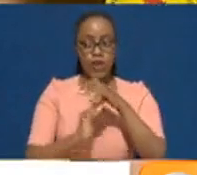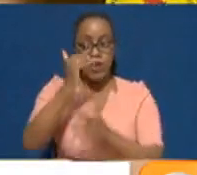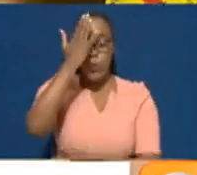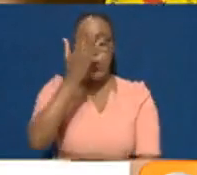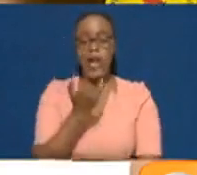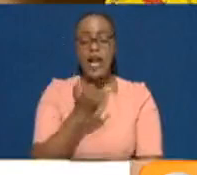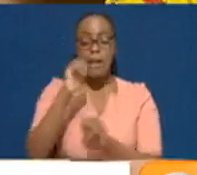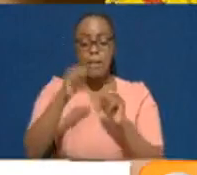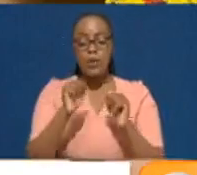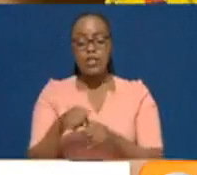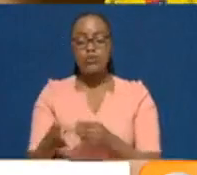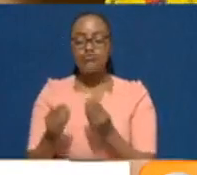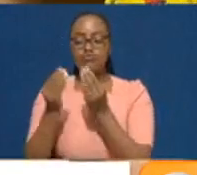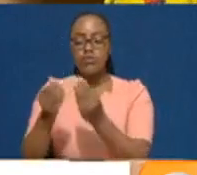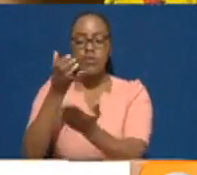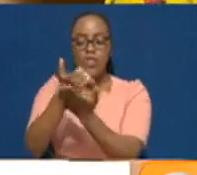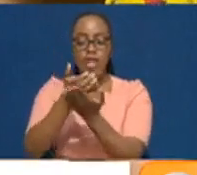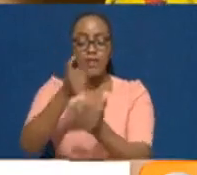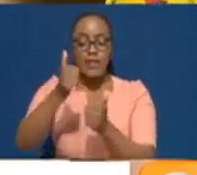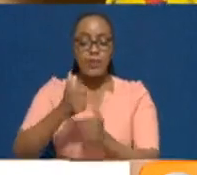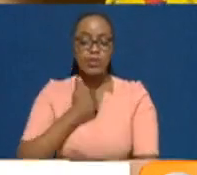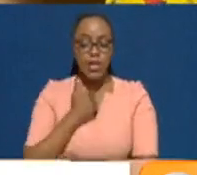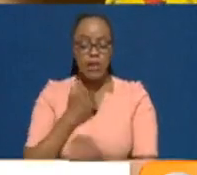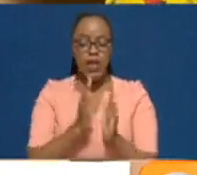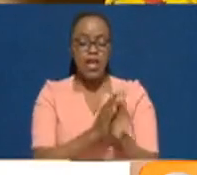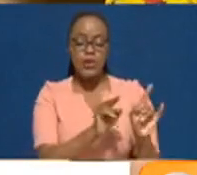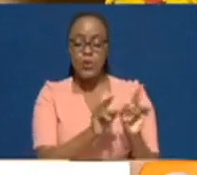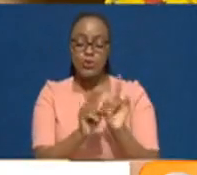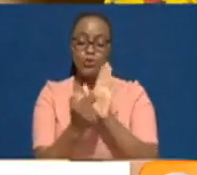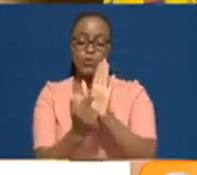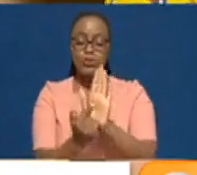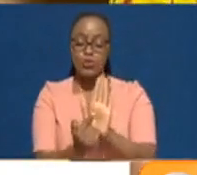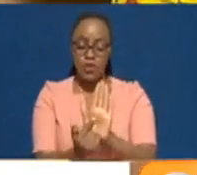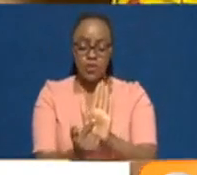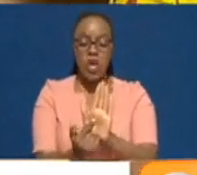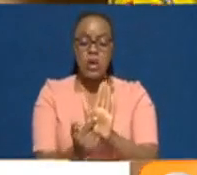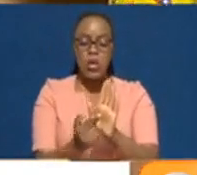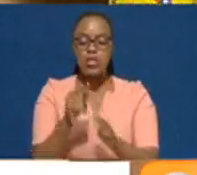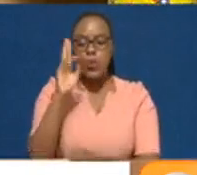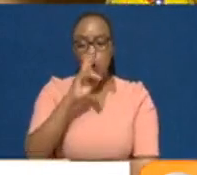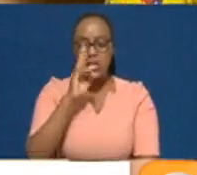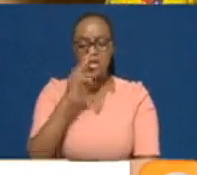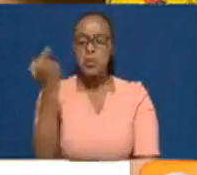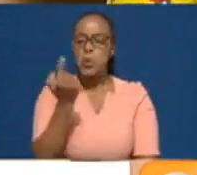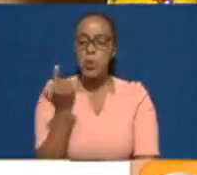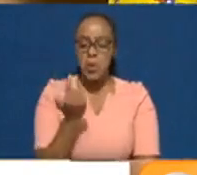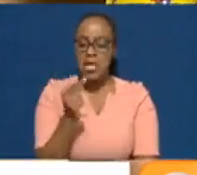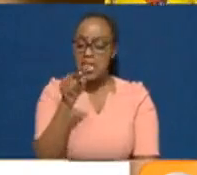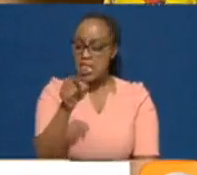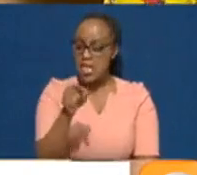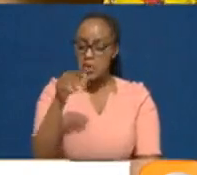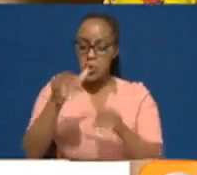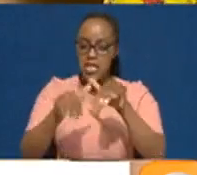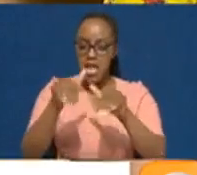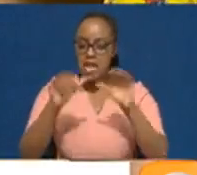ili tupeleke ushahidi ambao tuko nazo ya kuonyesha kwamba ilikuwa ni mzaha, haikuwa ni